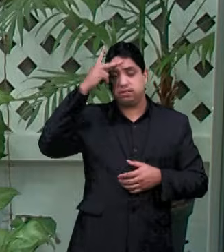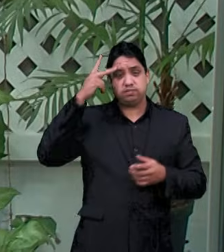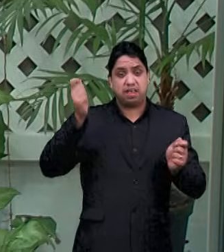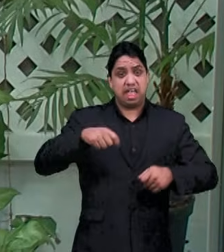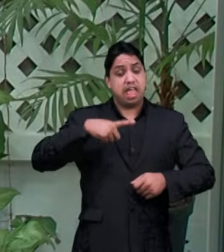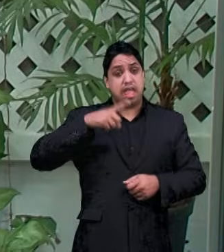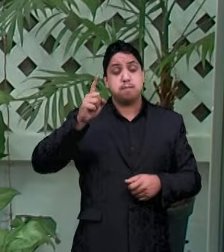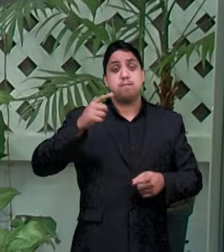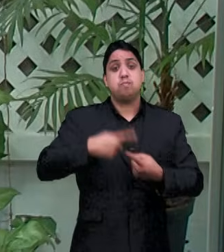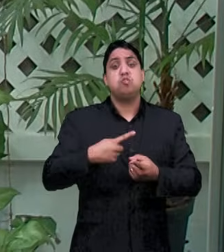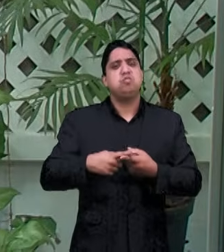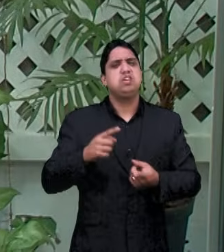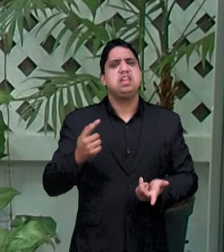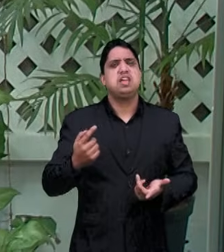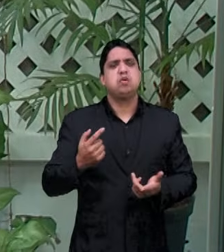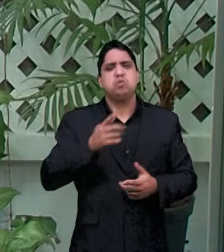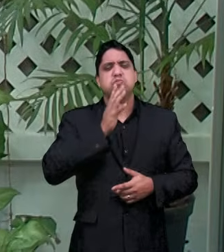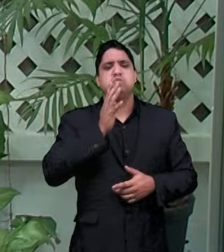humain cela.